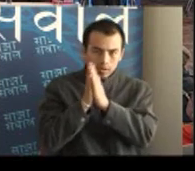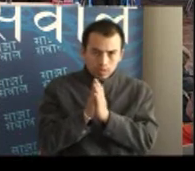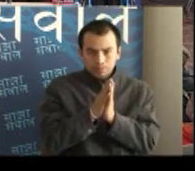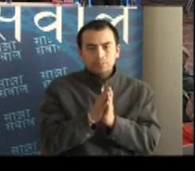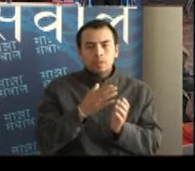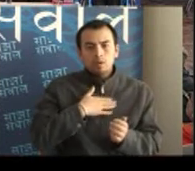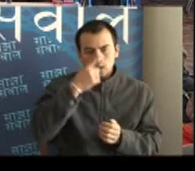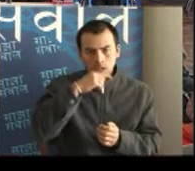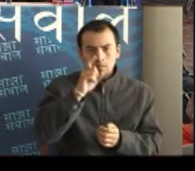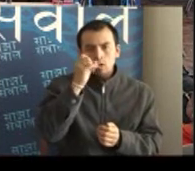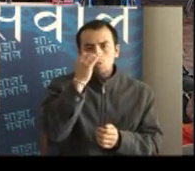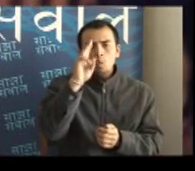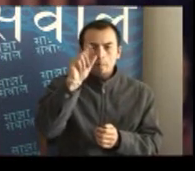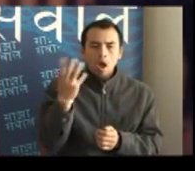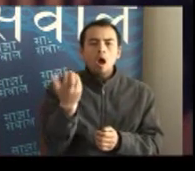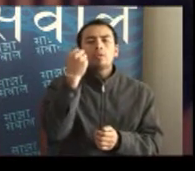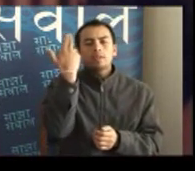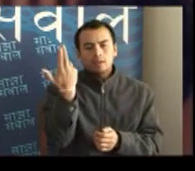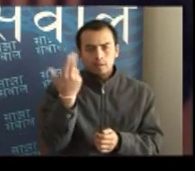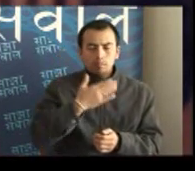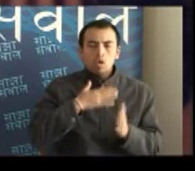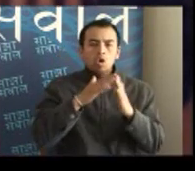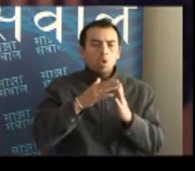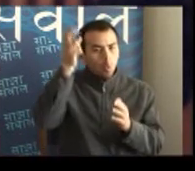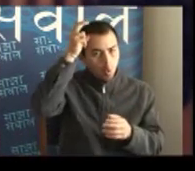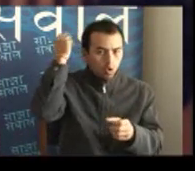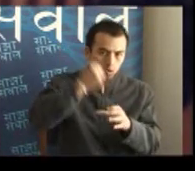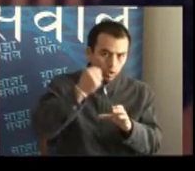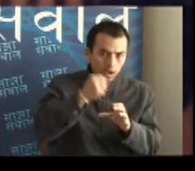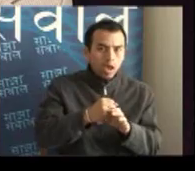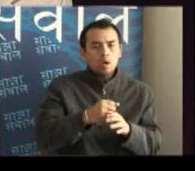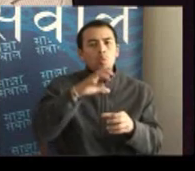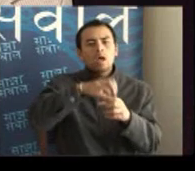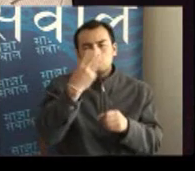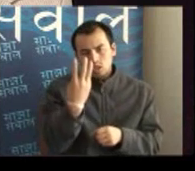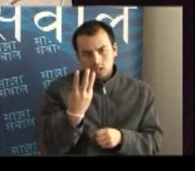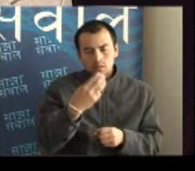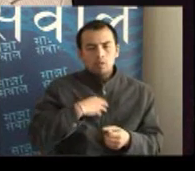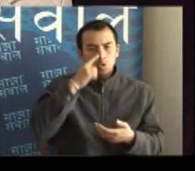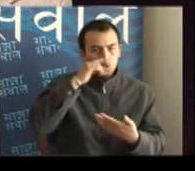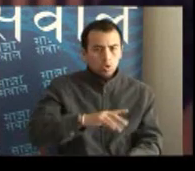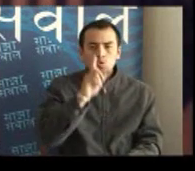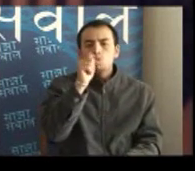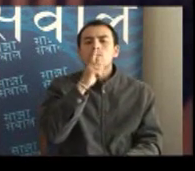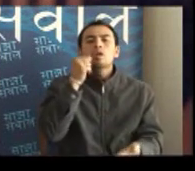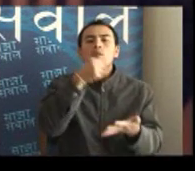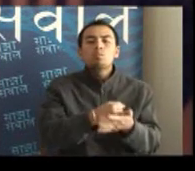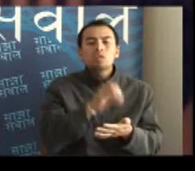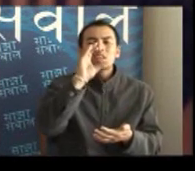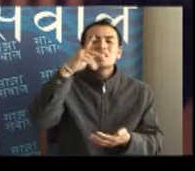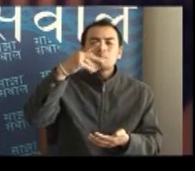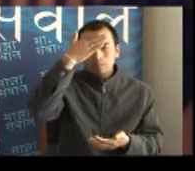नमस्कार, मेरो नाम गोमा अधिकारी, मेरो घर ओखलढुङ्गा पोखली 3 नम्बर, अनि मेरो छोरी 16 वर्षको भयो, ऊ